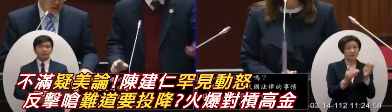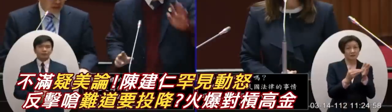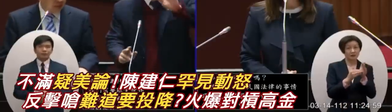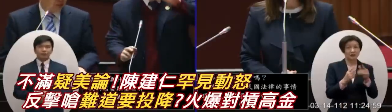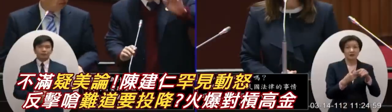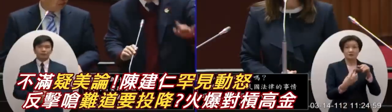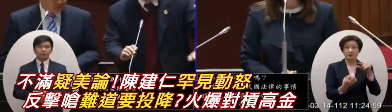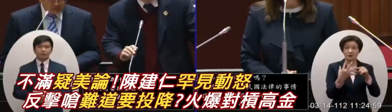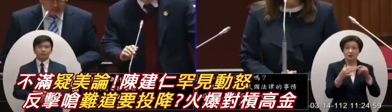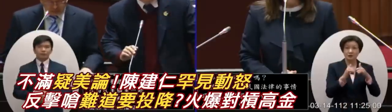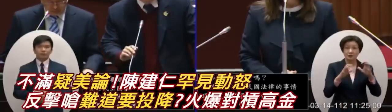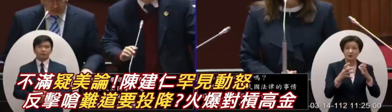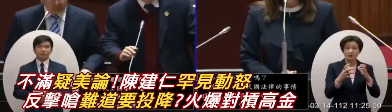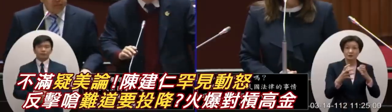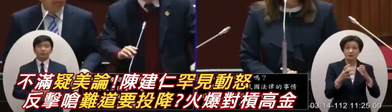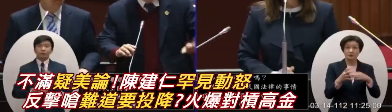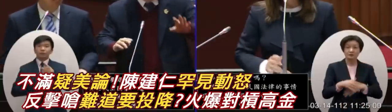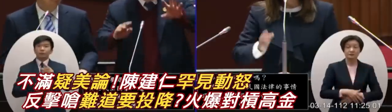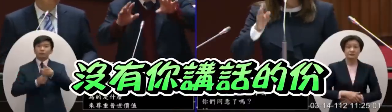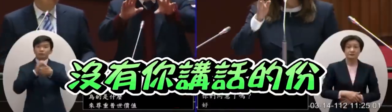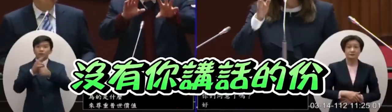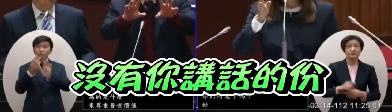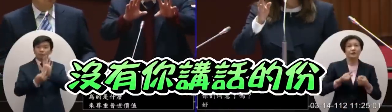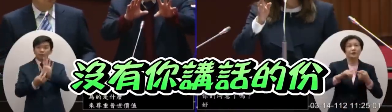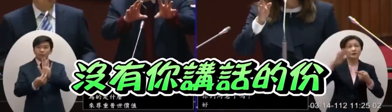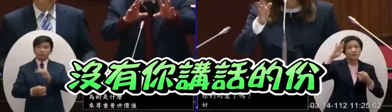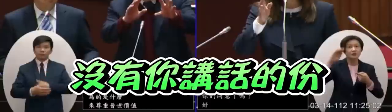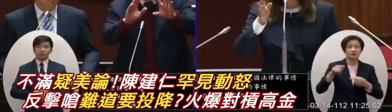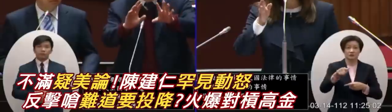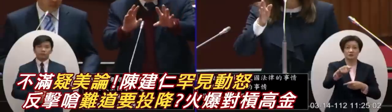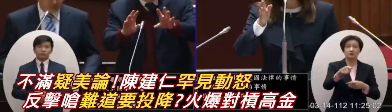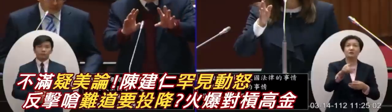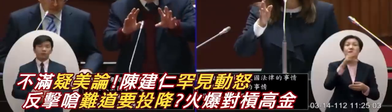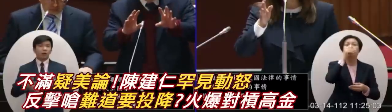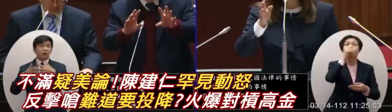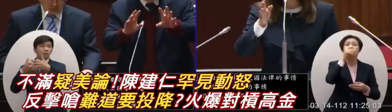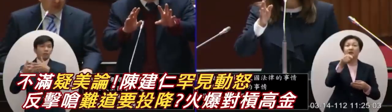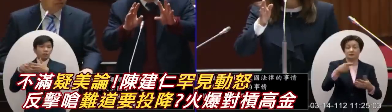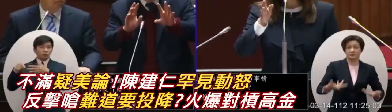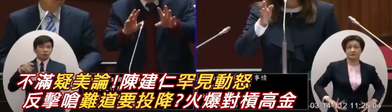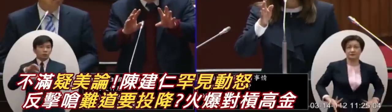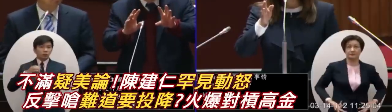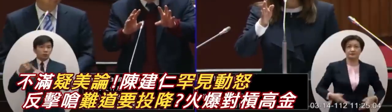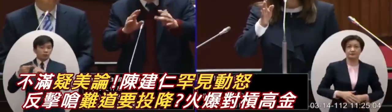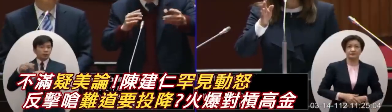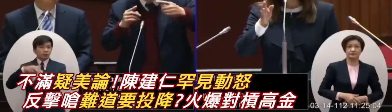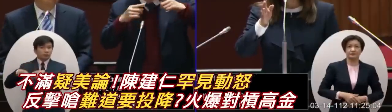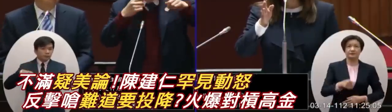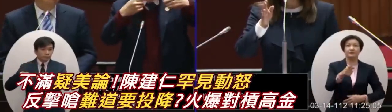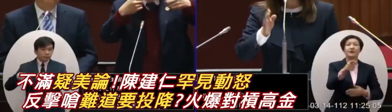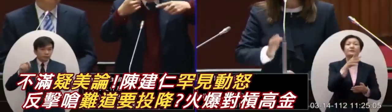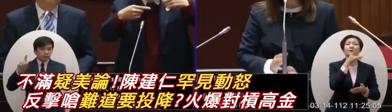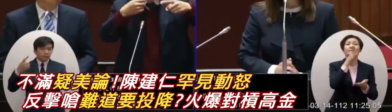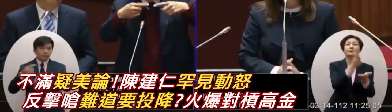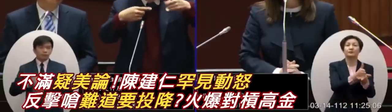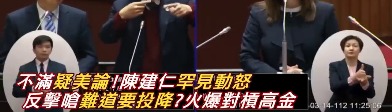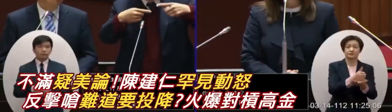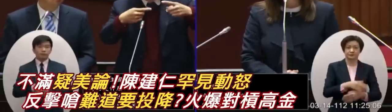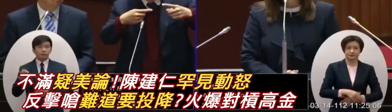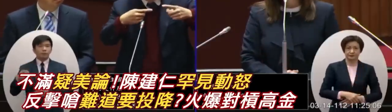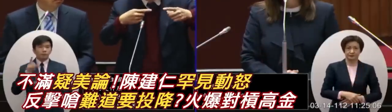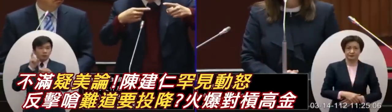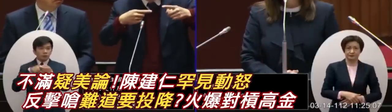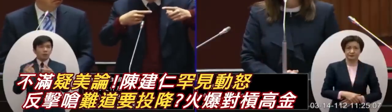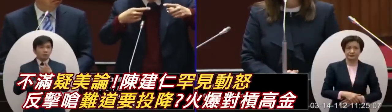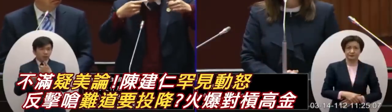好，你讲完了吗？中华民国。 我跟委员报告补充一下哈，美国 的 这个协忍计划哈，协忍计划事实上是深化两